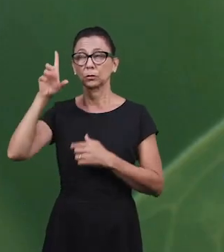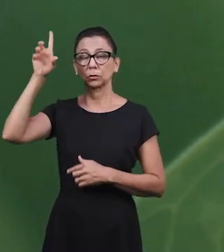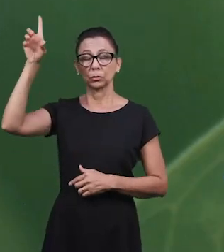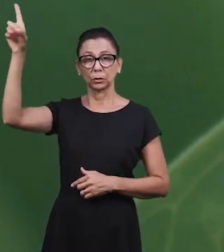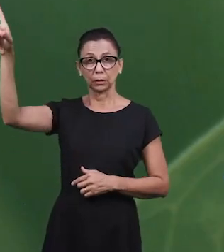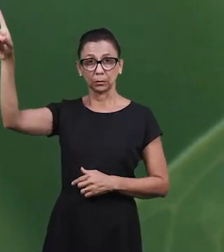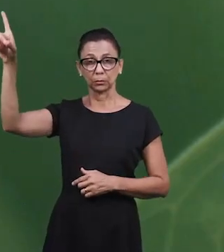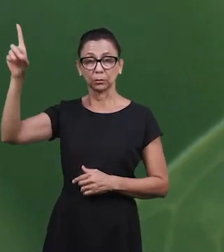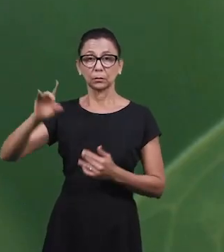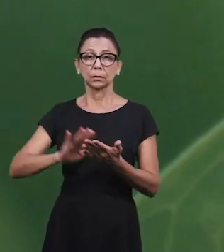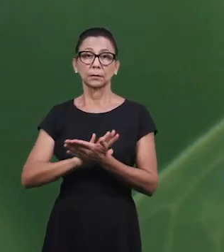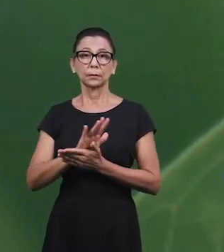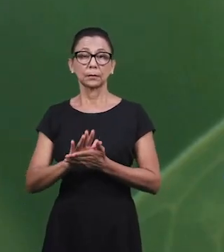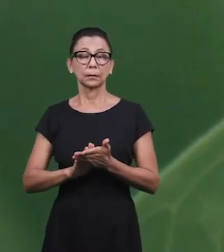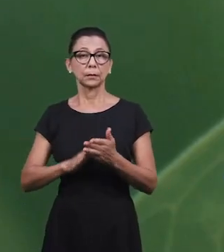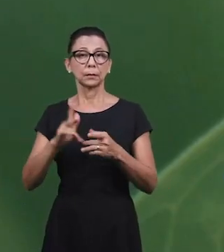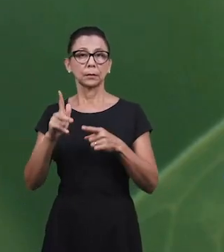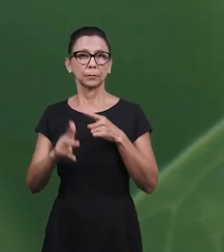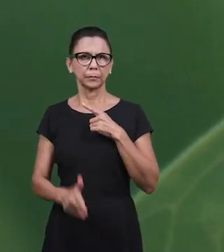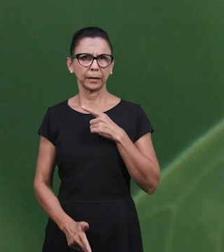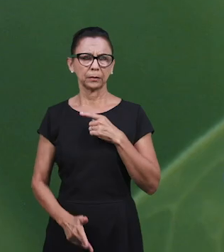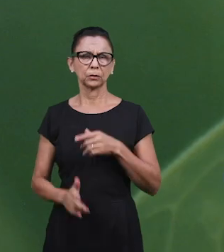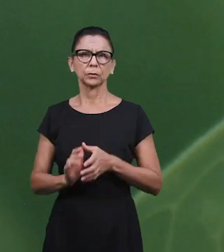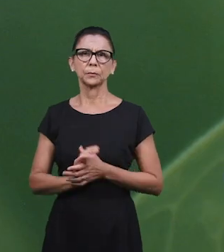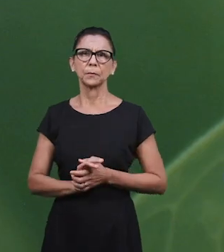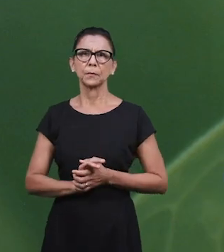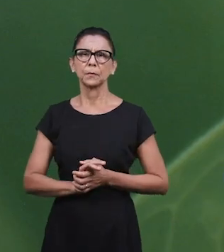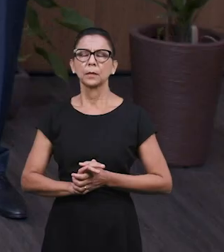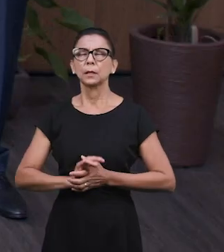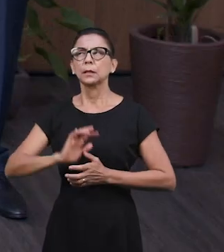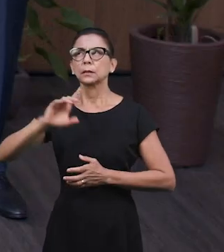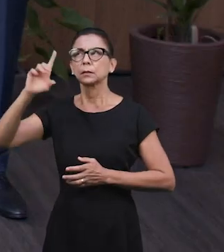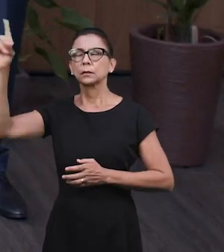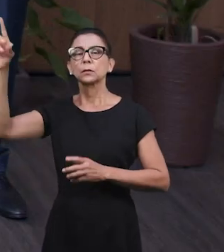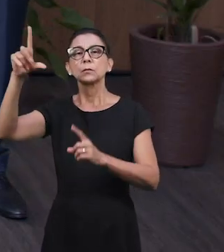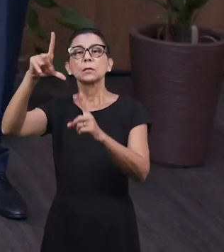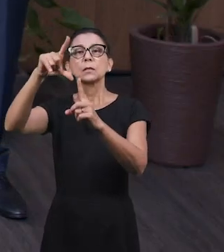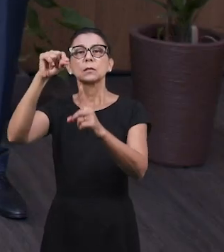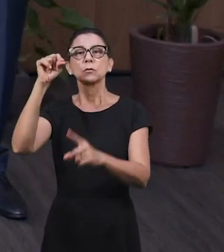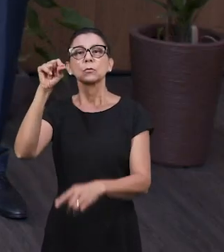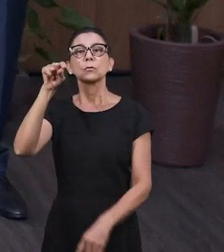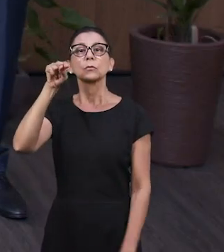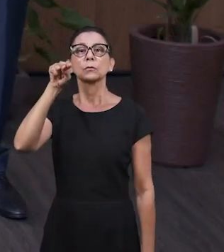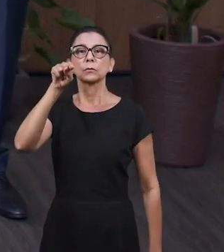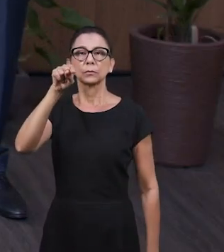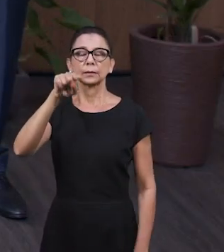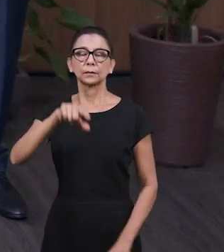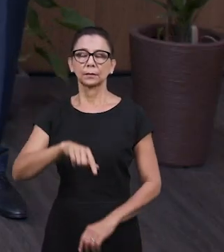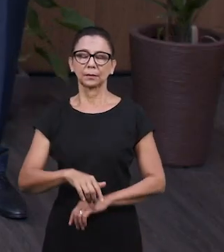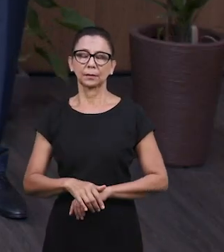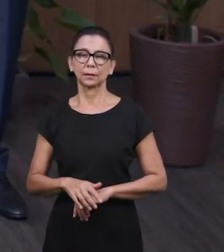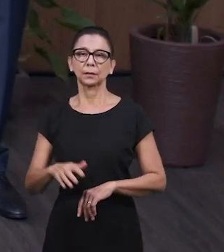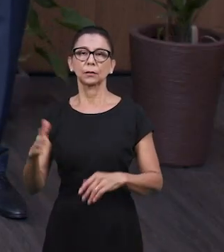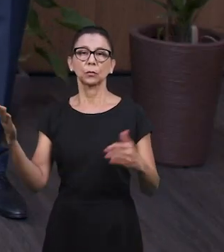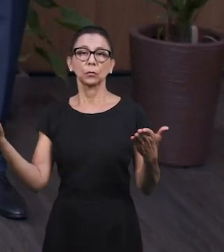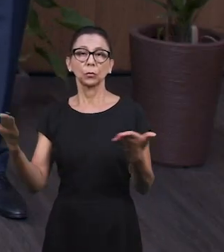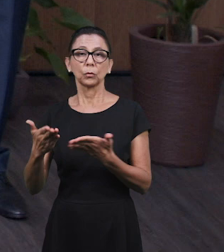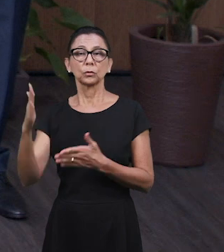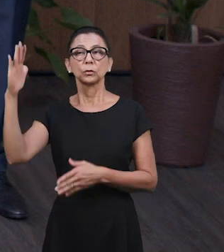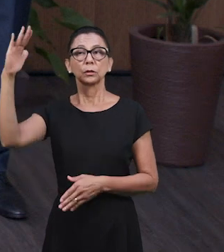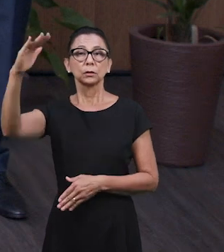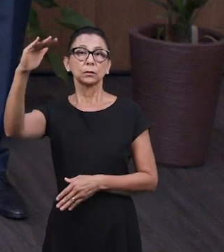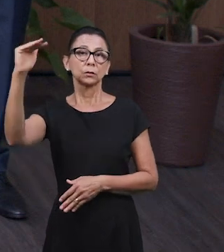Vous êtes un élu de Dieu Père. Vous avez été, ou vous êtes appelé